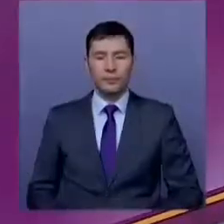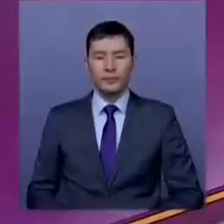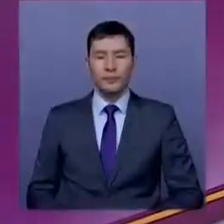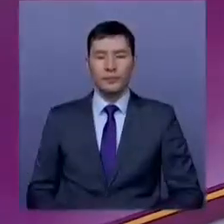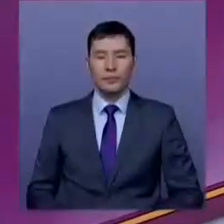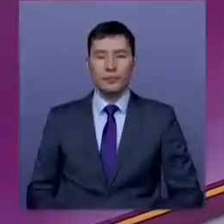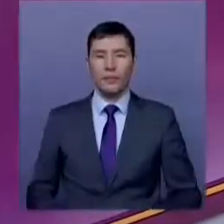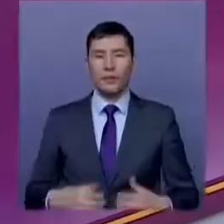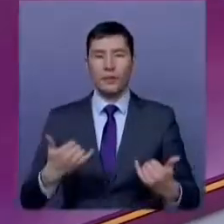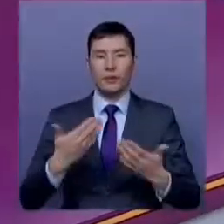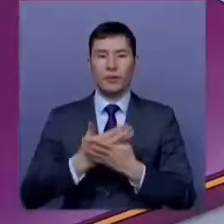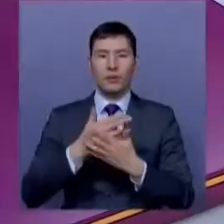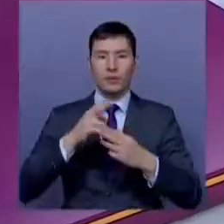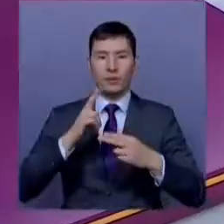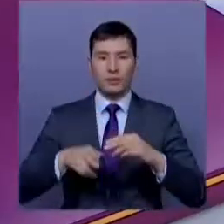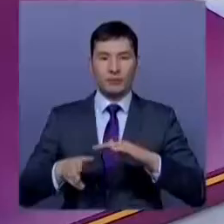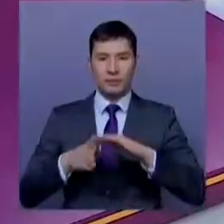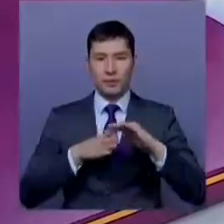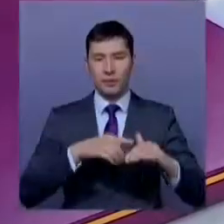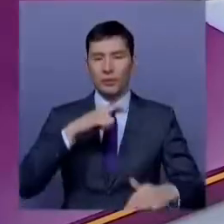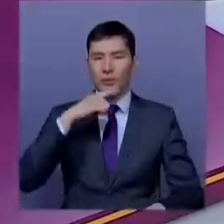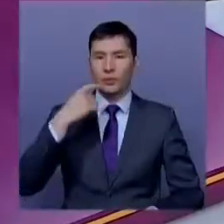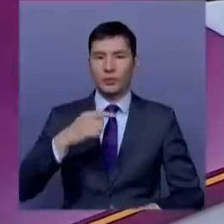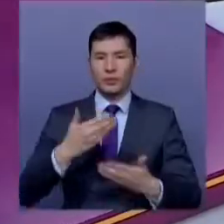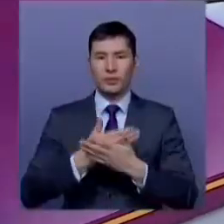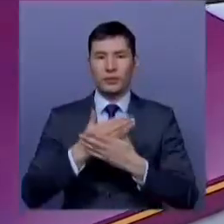Қазақ тіліндегі жаңалықтарын шығарылма осымен тәмам.